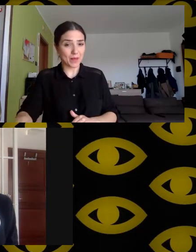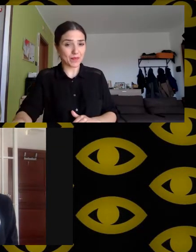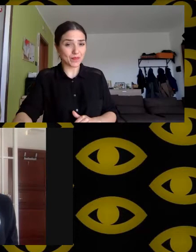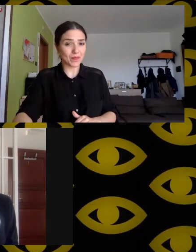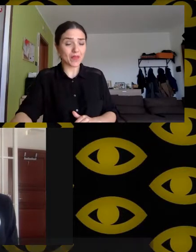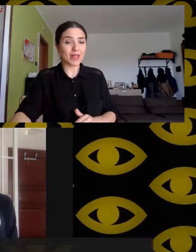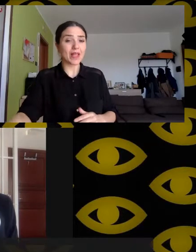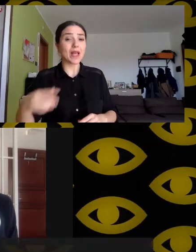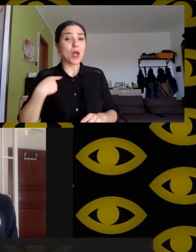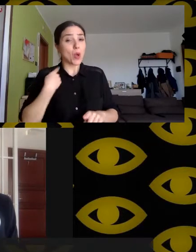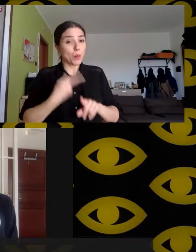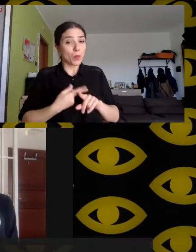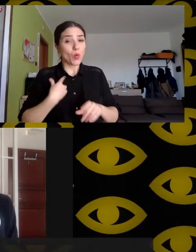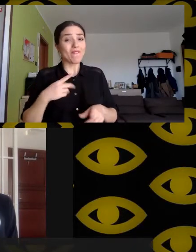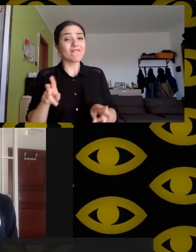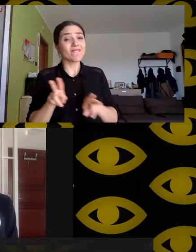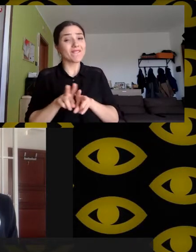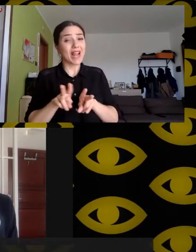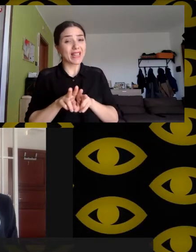disabilità